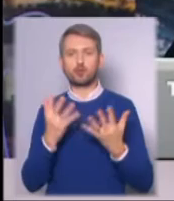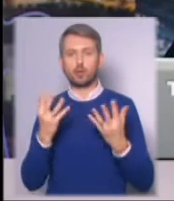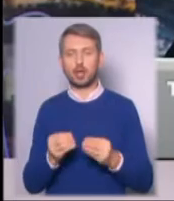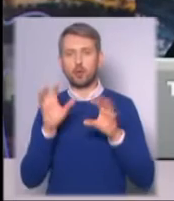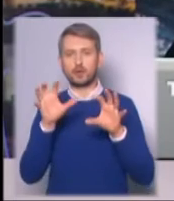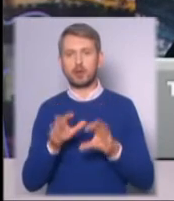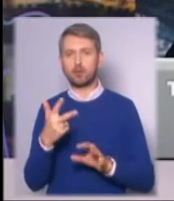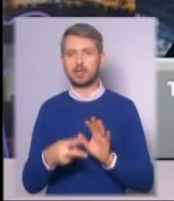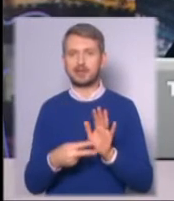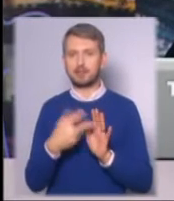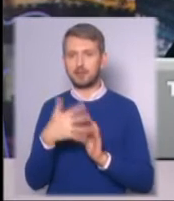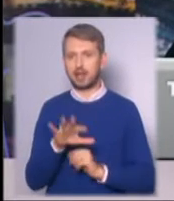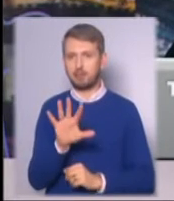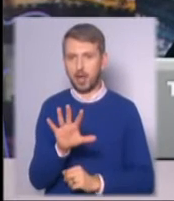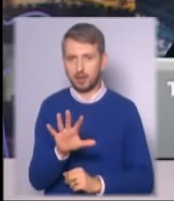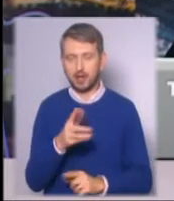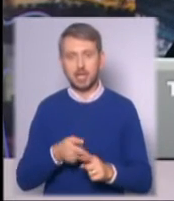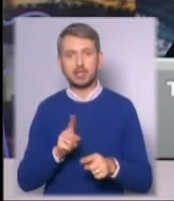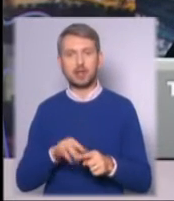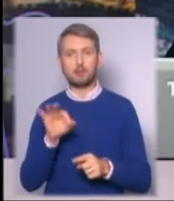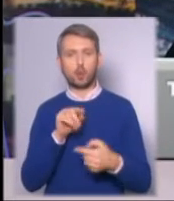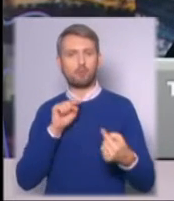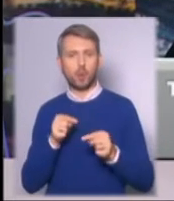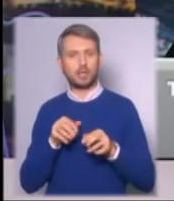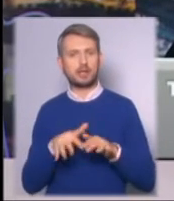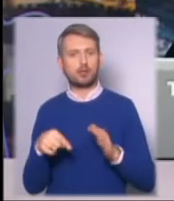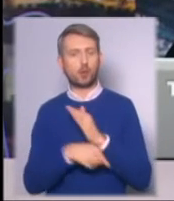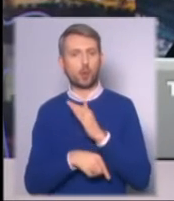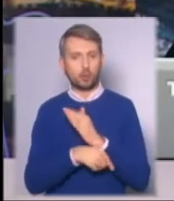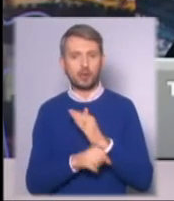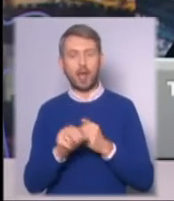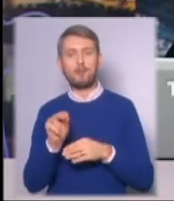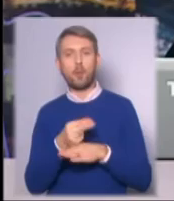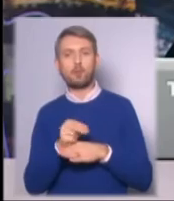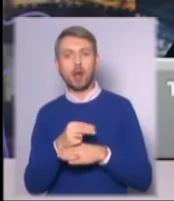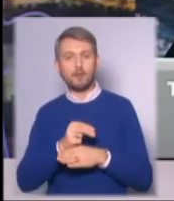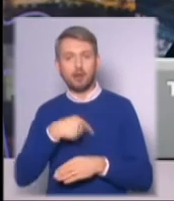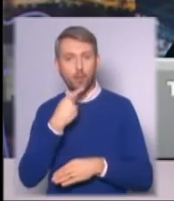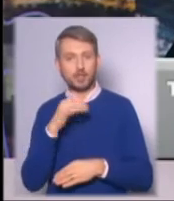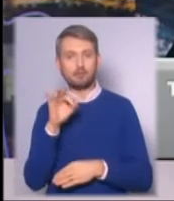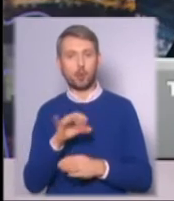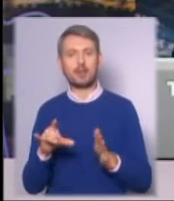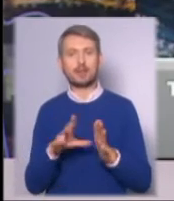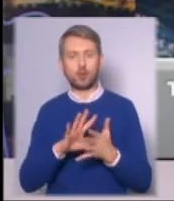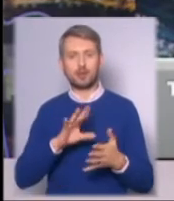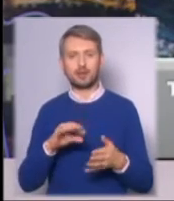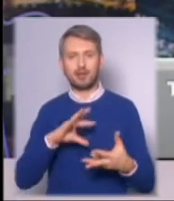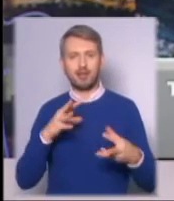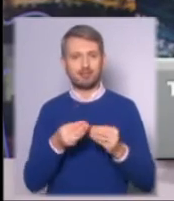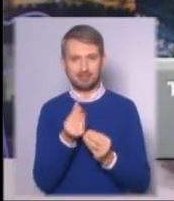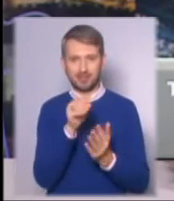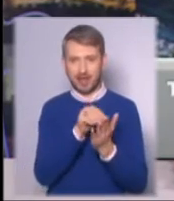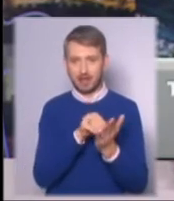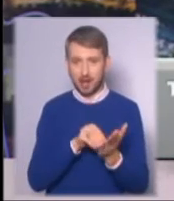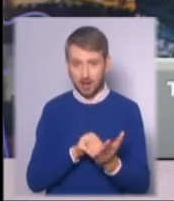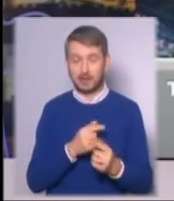закон 3755. Це про протидію корупції, а, власне, поправка, мова йде про електронні декларації. Власне, це є